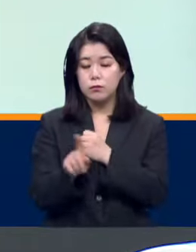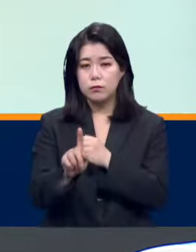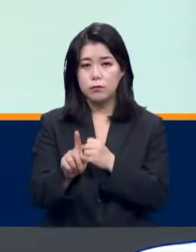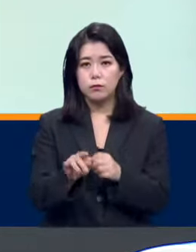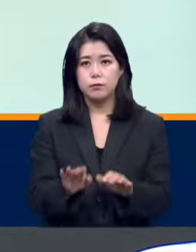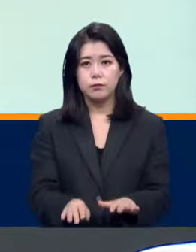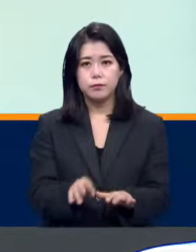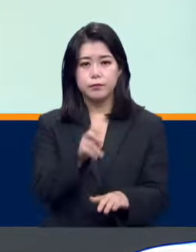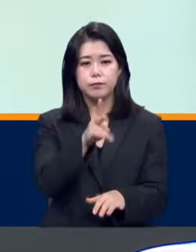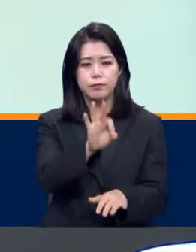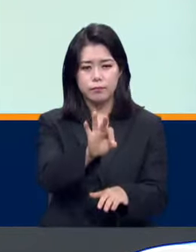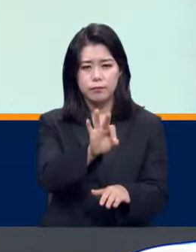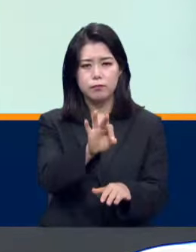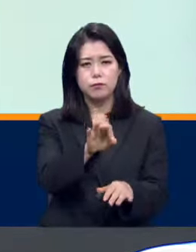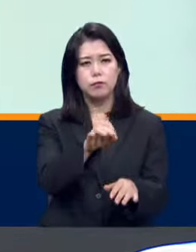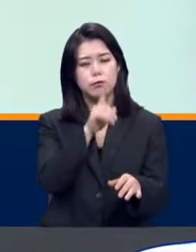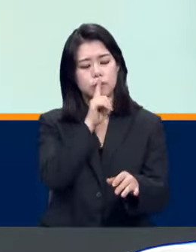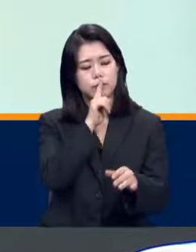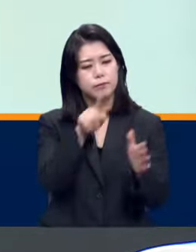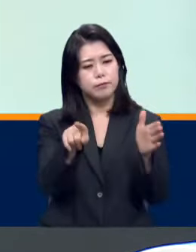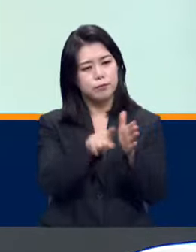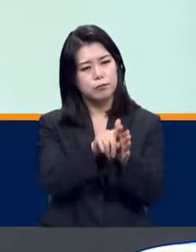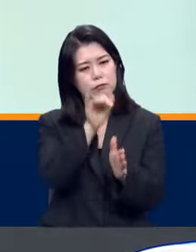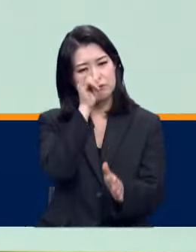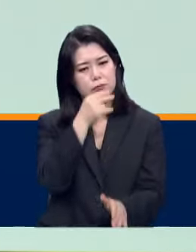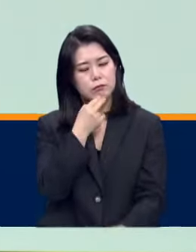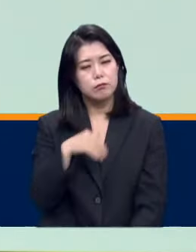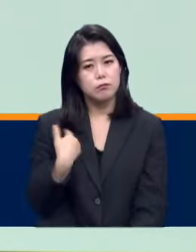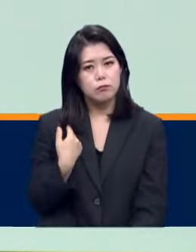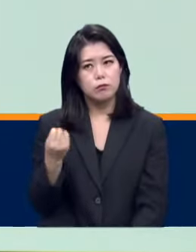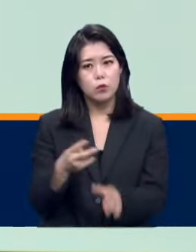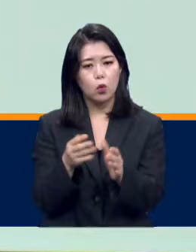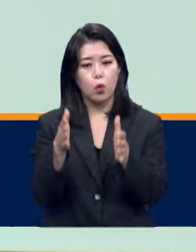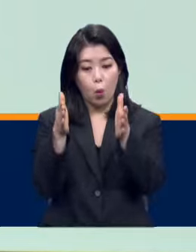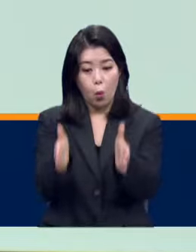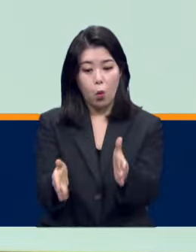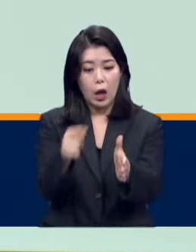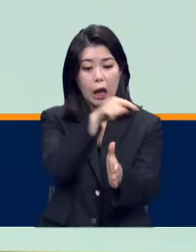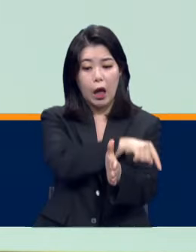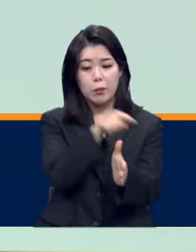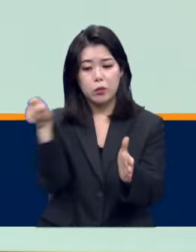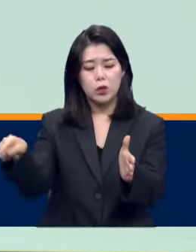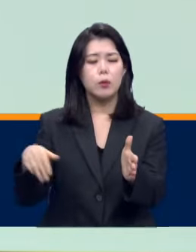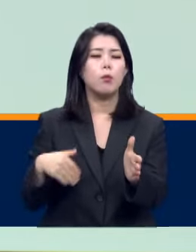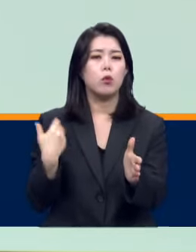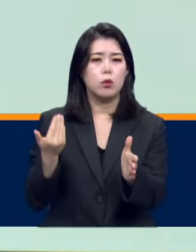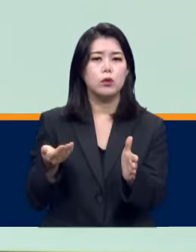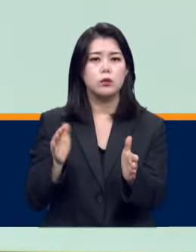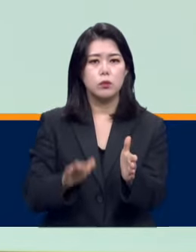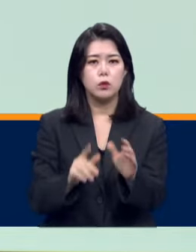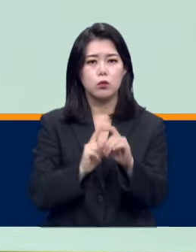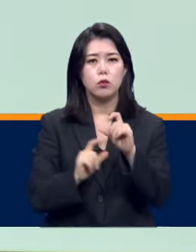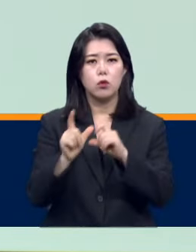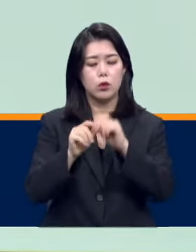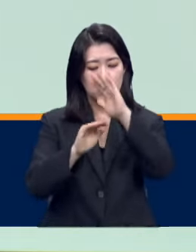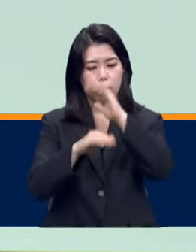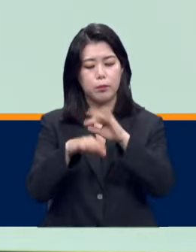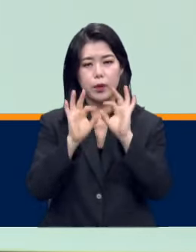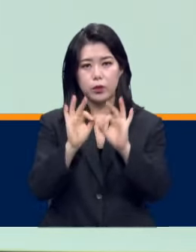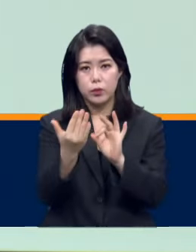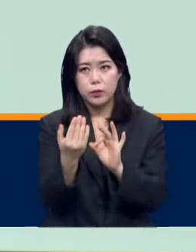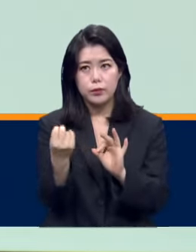얘기를 얼마나 믿을 수 있을지도 모르겠고 그리고 앞으로 뭐 앞뒤에 녹취가 얼마 더 있는지 모르기 때문에 그건 좀 봐야 되는 거 아니냐